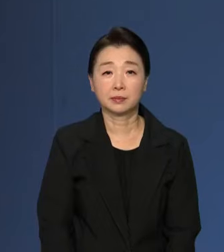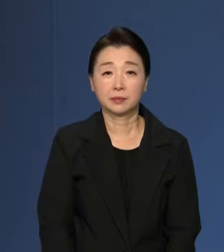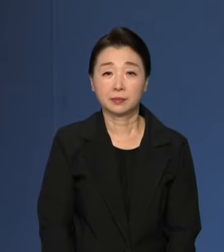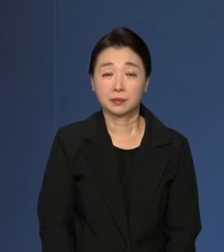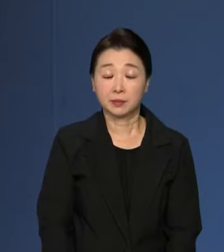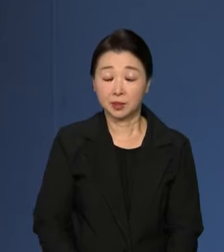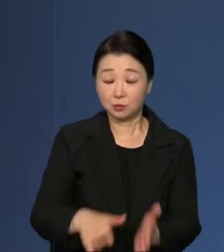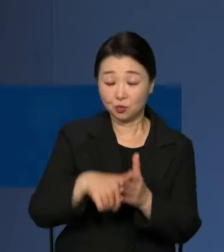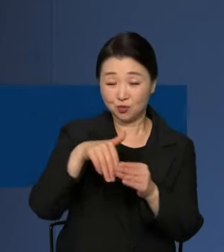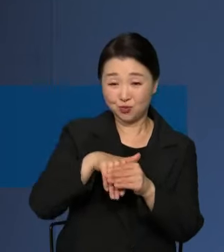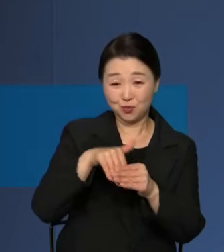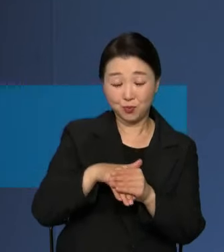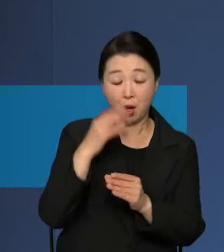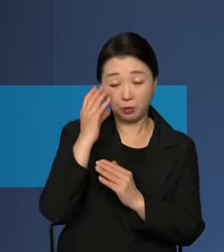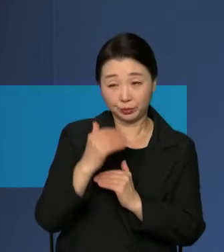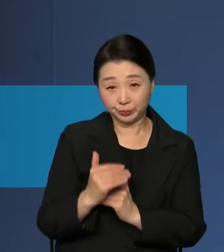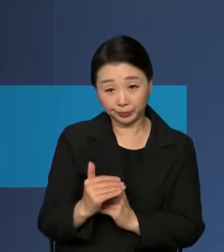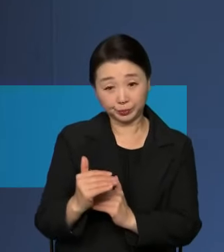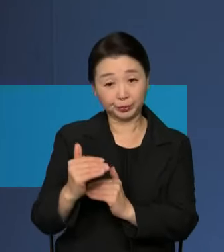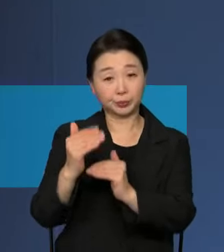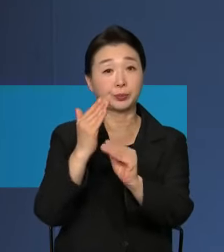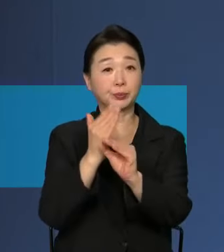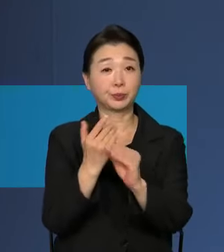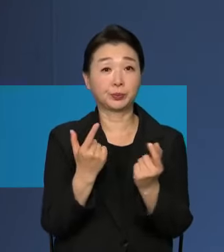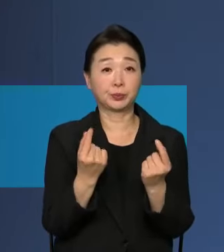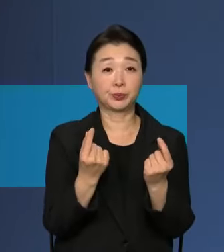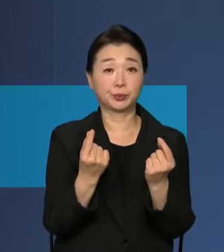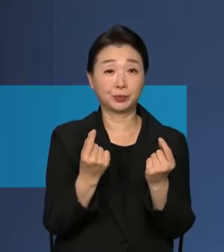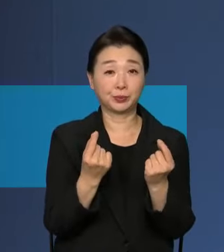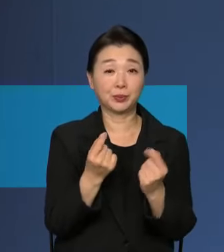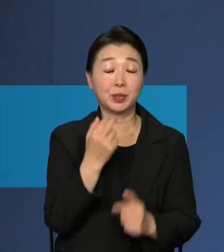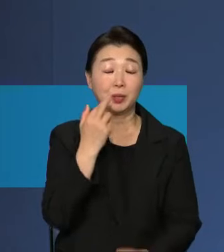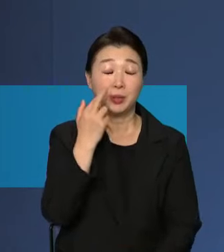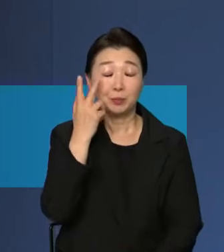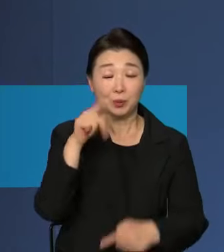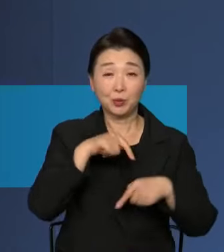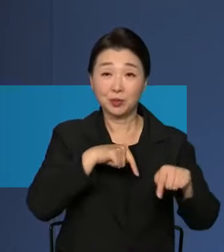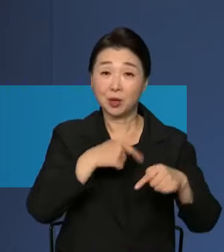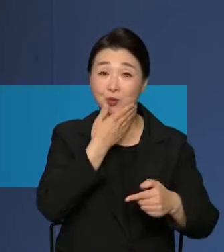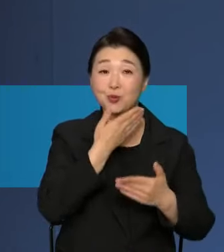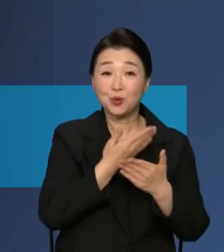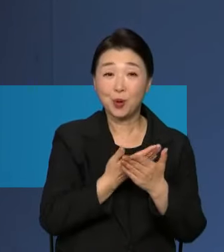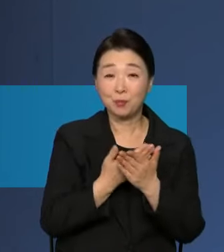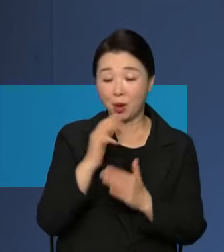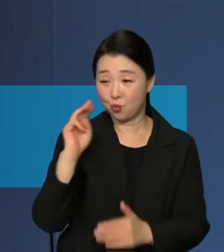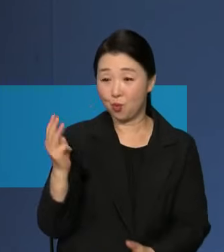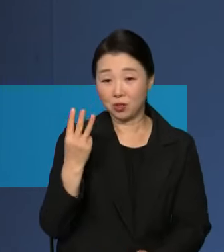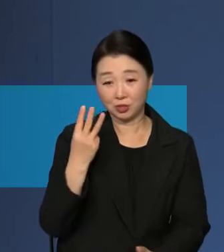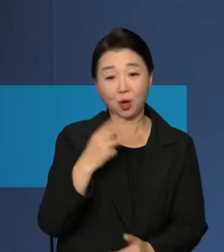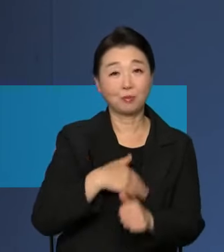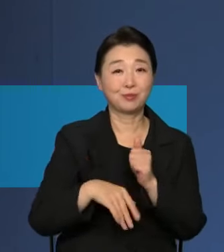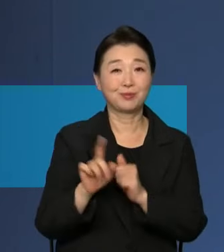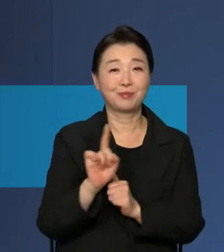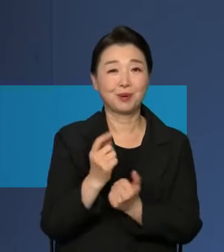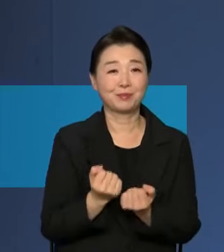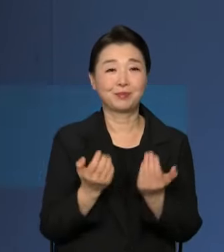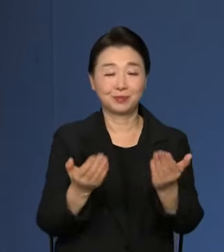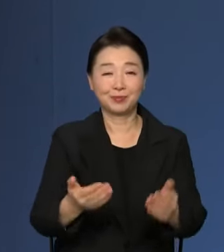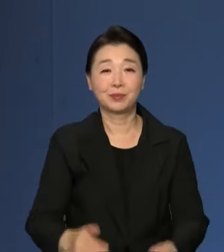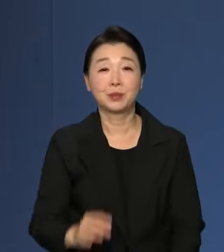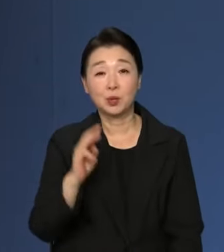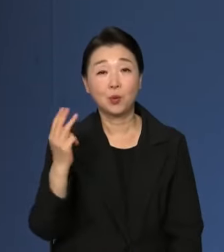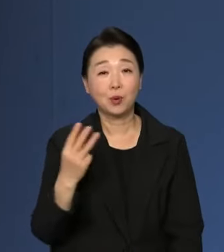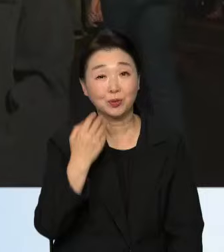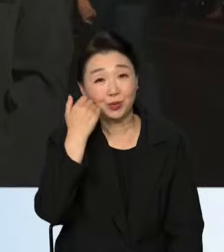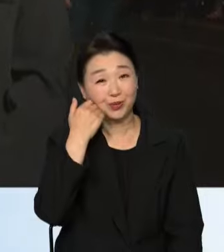네, 이렇게 투표는 지금까지 순조롭게 진행되고 있습니다. 이번엔 미국 정치의 심장부죠. 워싱턴 분위기는 어떤지 알아보겠습니다.